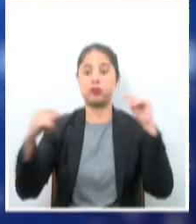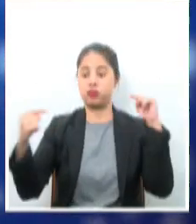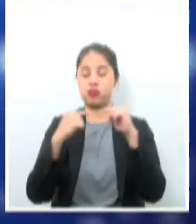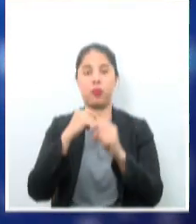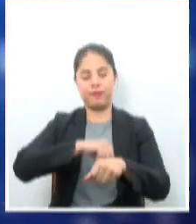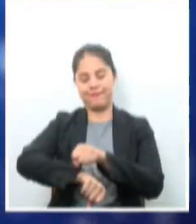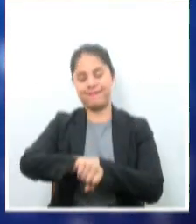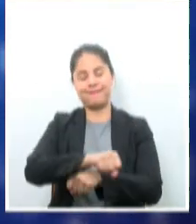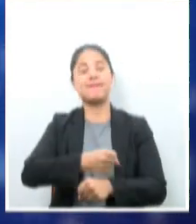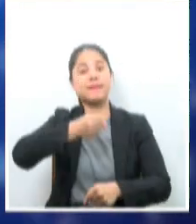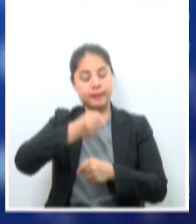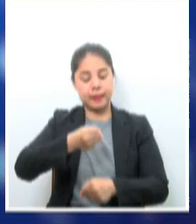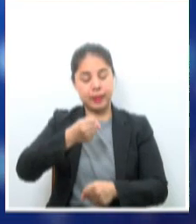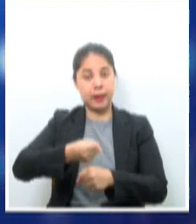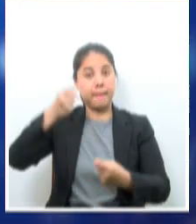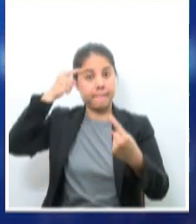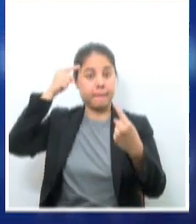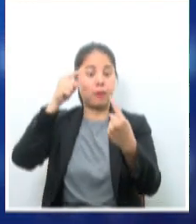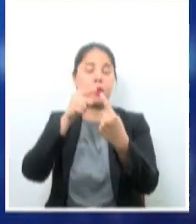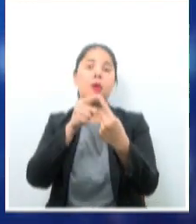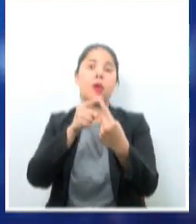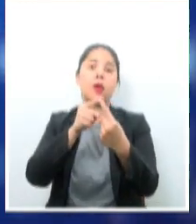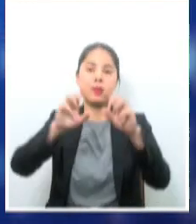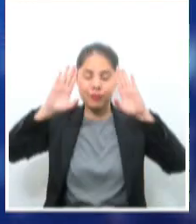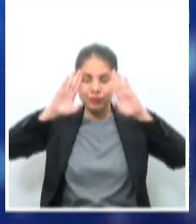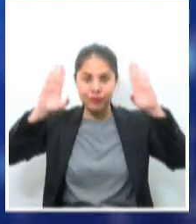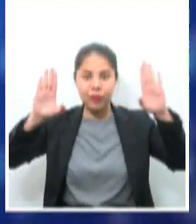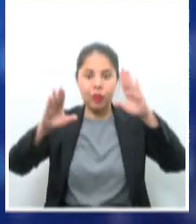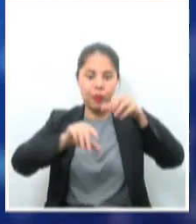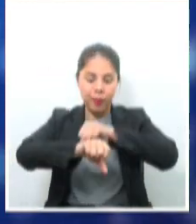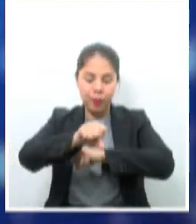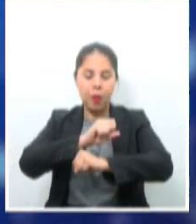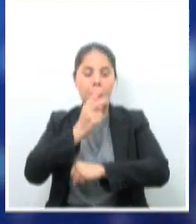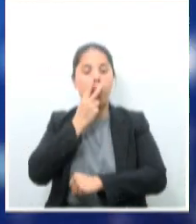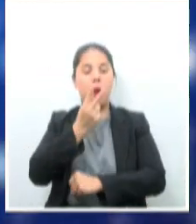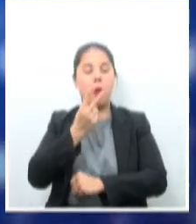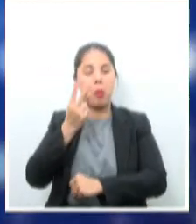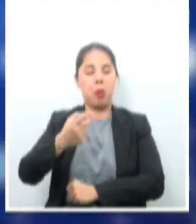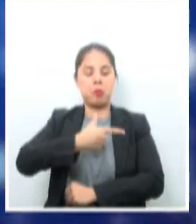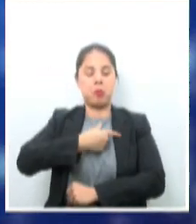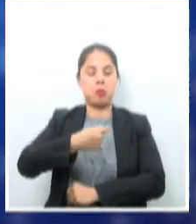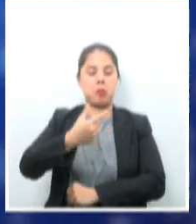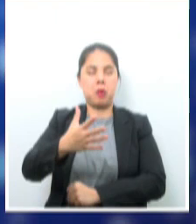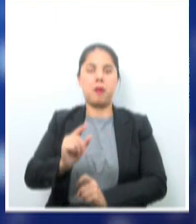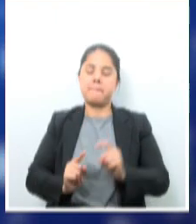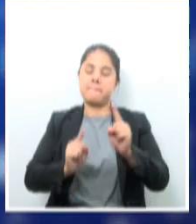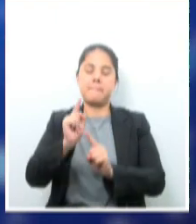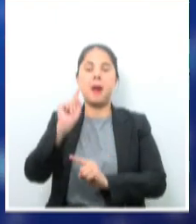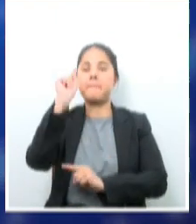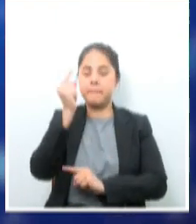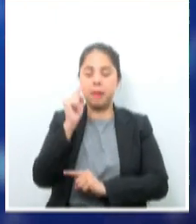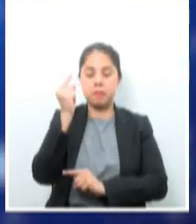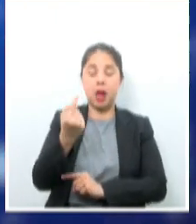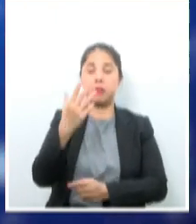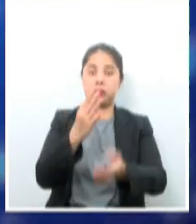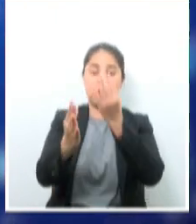ทำจริงๆนะครับหลังจากเขามีเป้าหมายแล้วนะครับก็ลงไปเก็บประสบการณ์ลองทำอาจจะเจอว่าสิ่งที่ลองทำแล้วไม่ชอบก็กลับมาประเมินตัวเองใหม่การเรียน